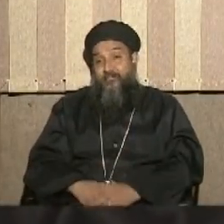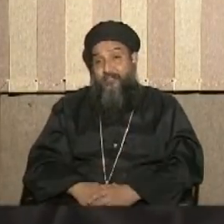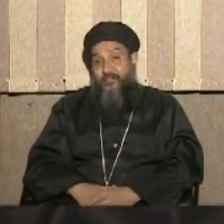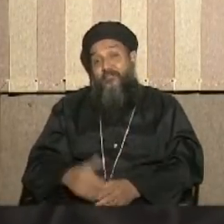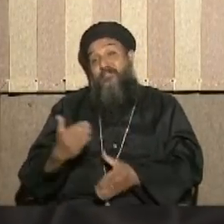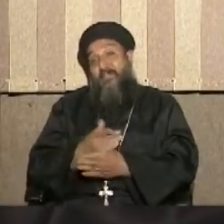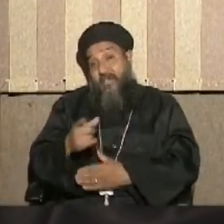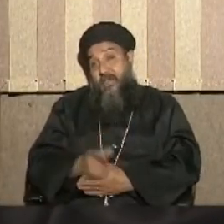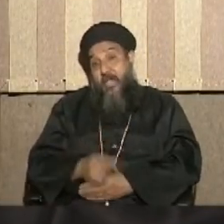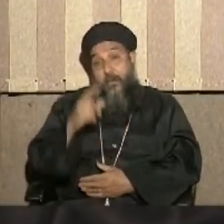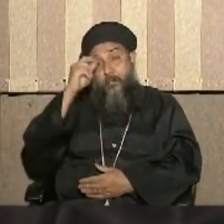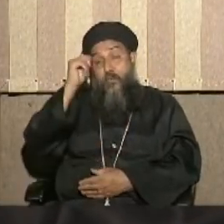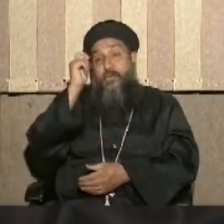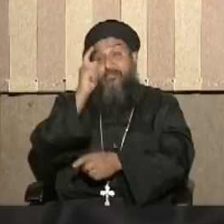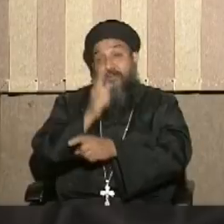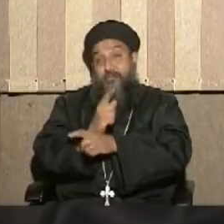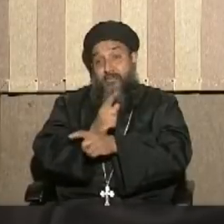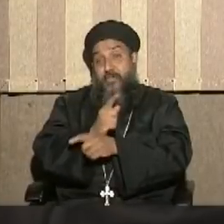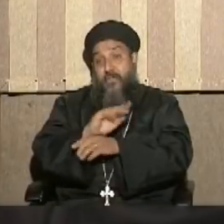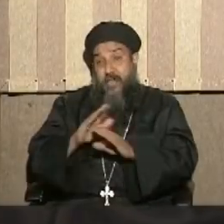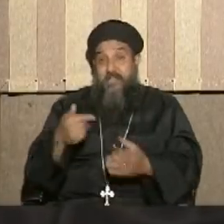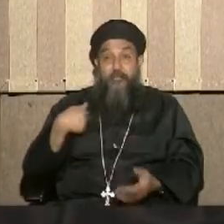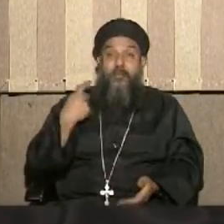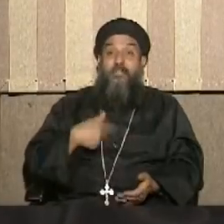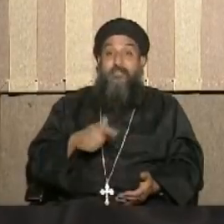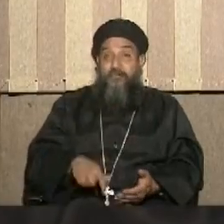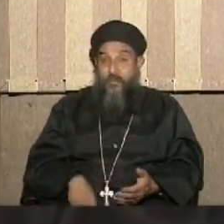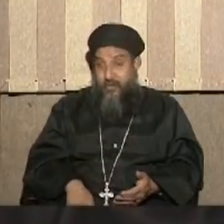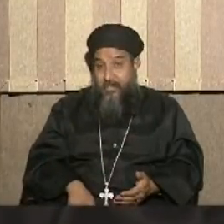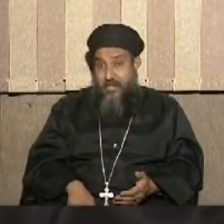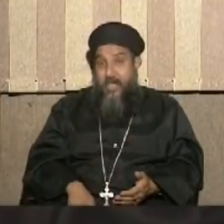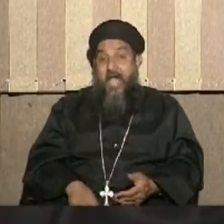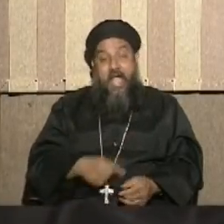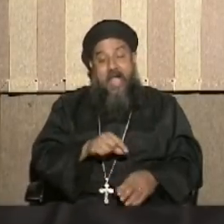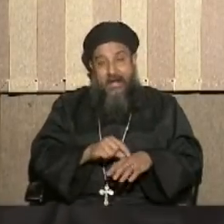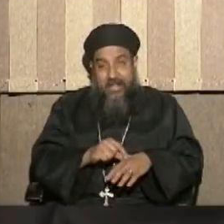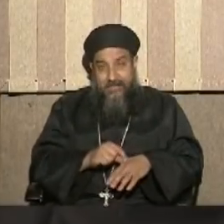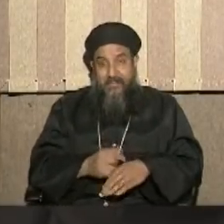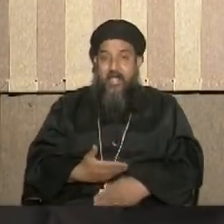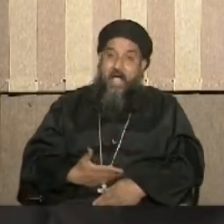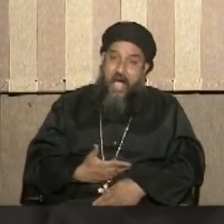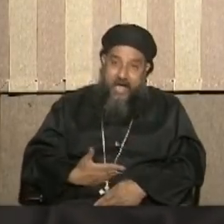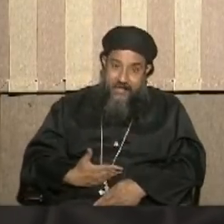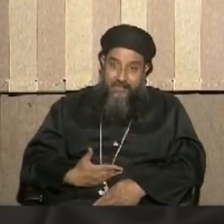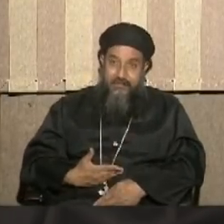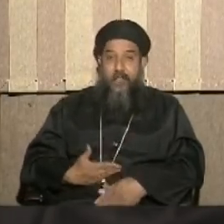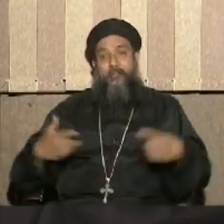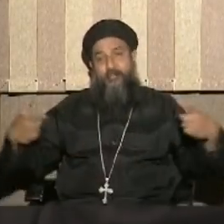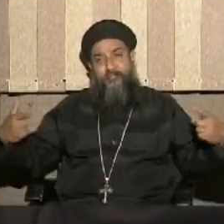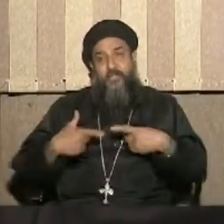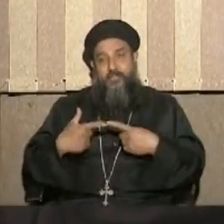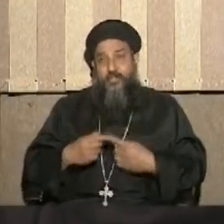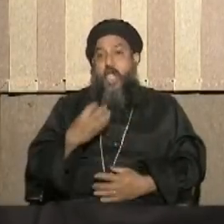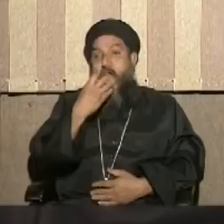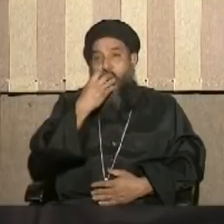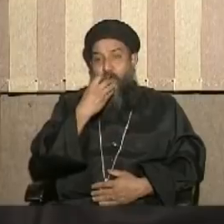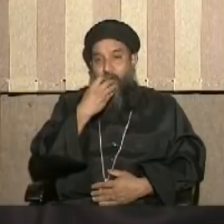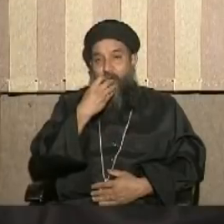هذا بولس الرسول يقول في الكتاب المقدس: الجسد يشتهي ضد